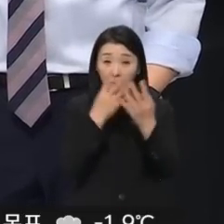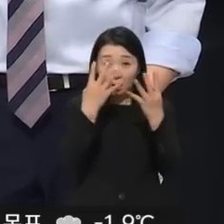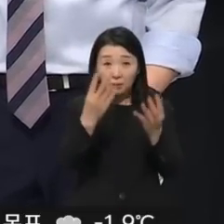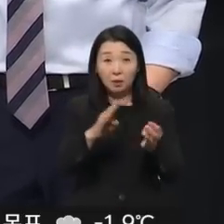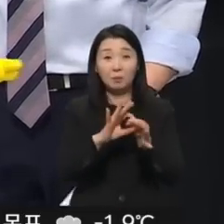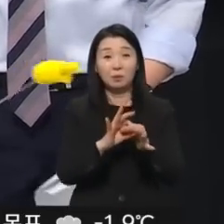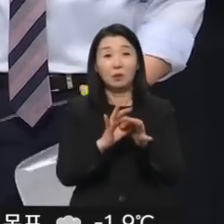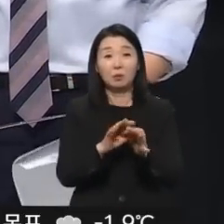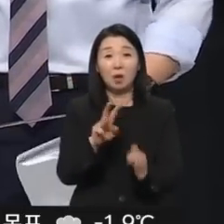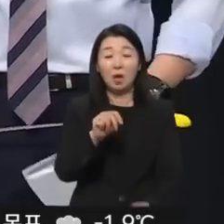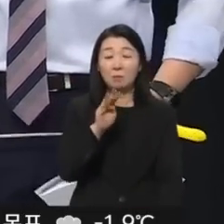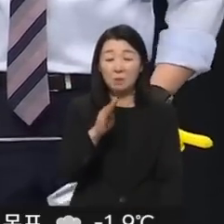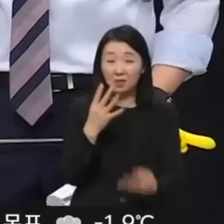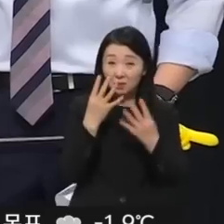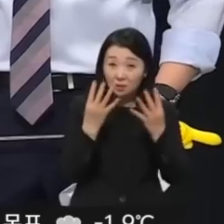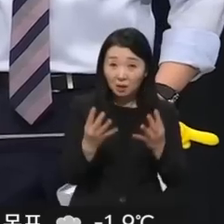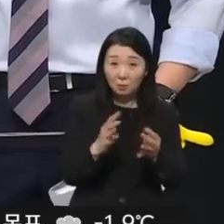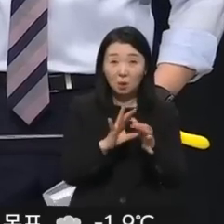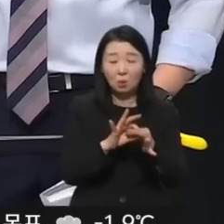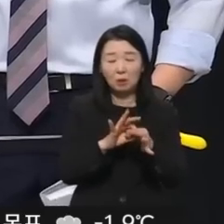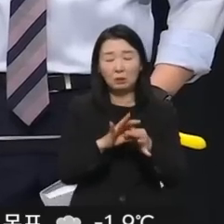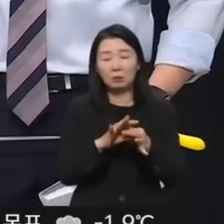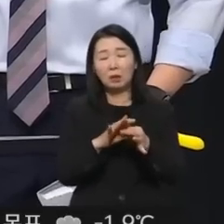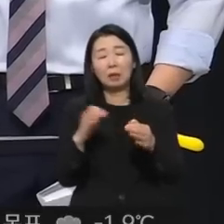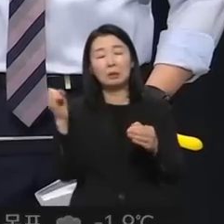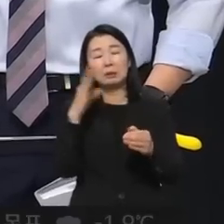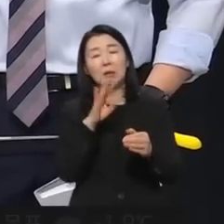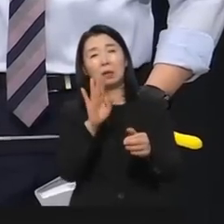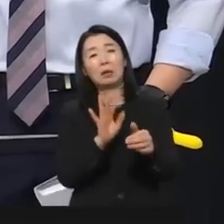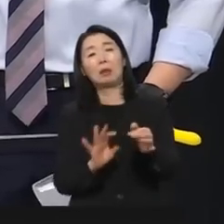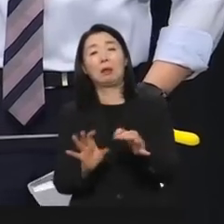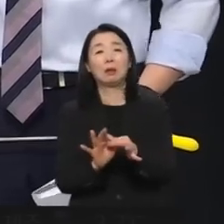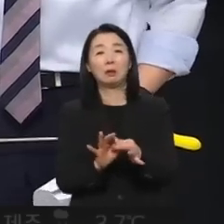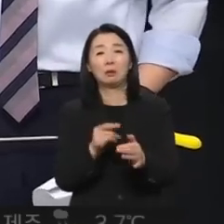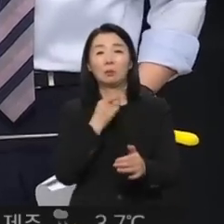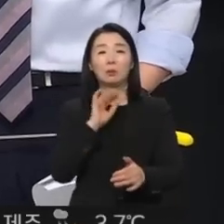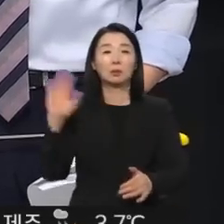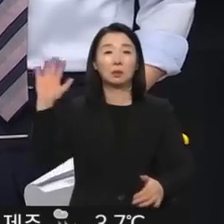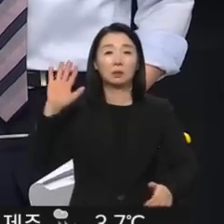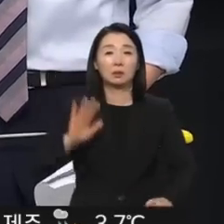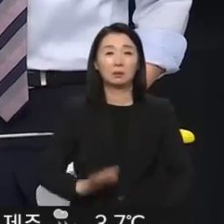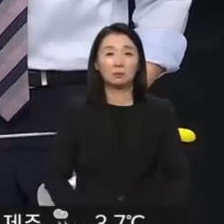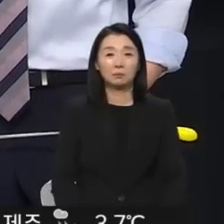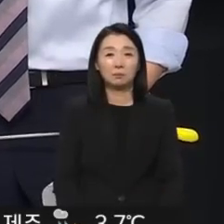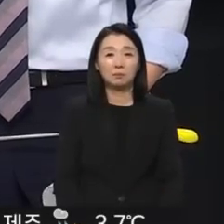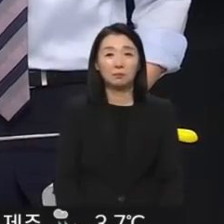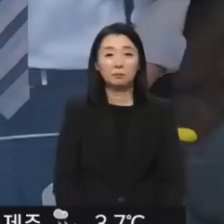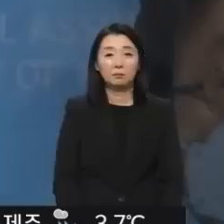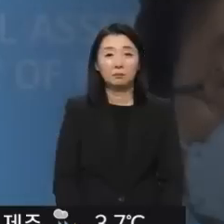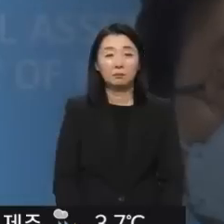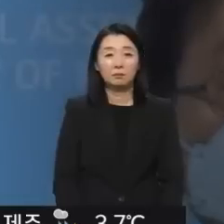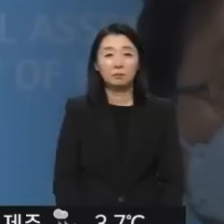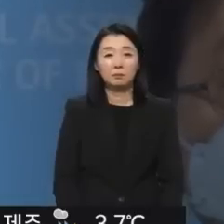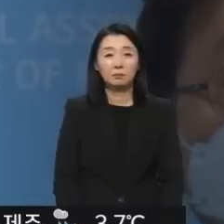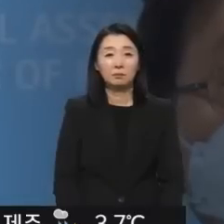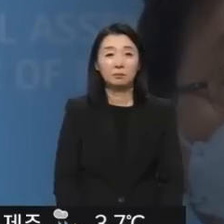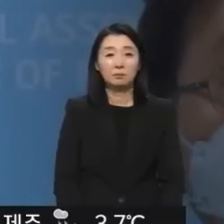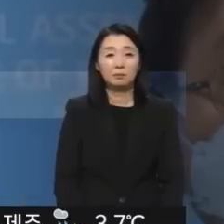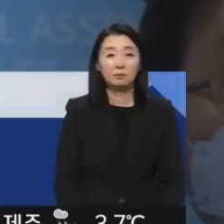사면에 대해서도 MB 사면의 들러리가 되고 싶지 않다는 뜻을 분명히 전했다고 합니다.